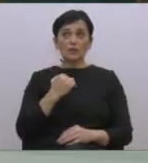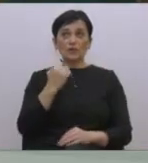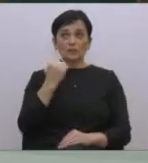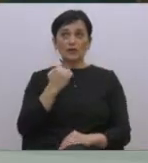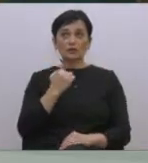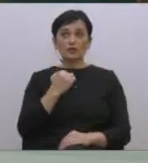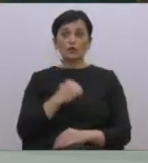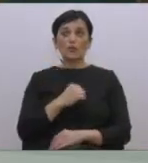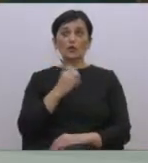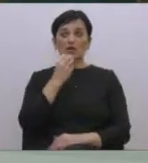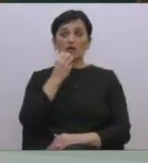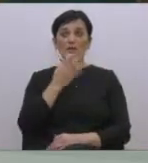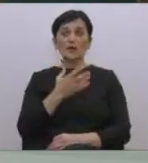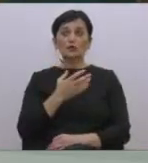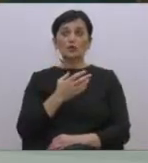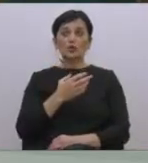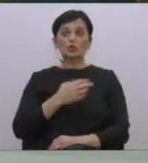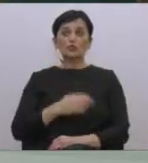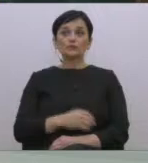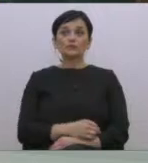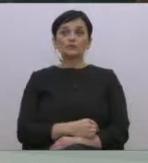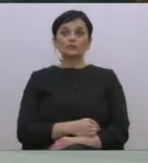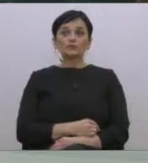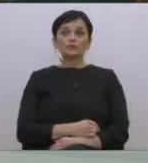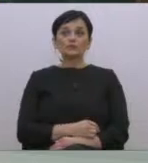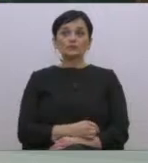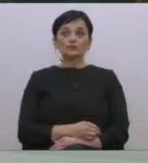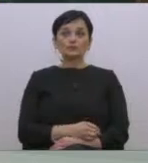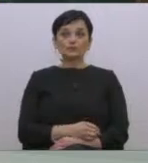Მადლობთ. კი ბატონო.